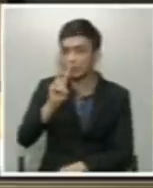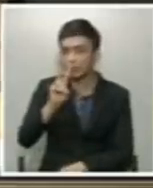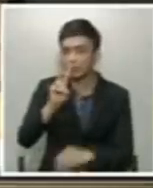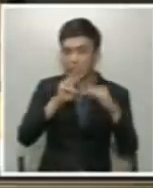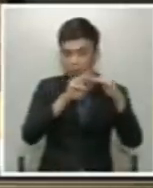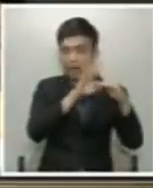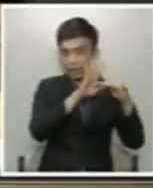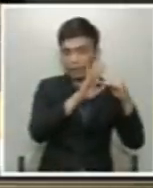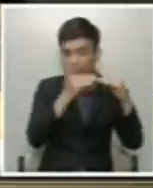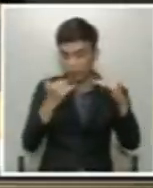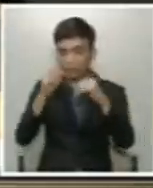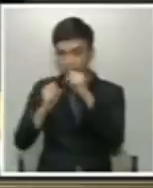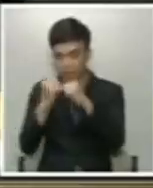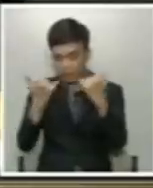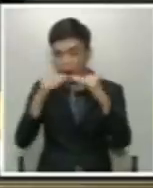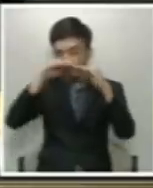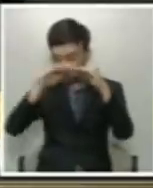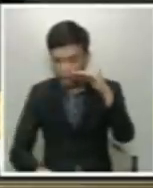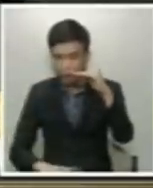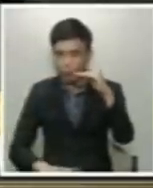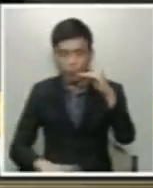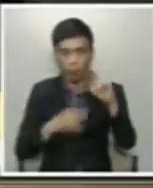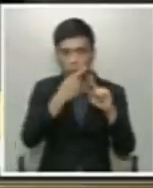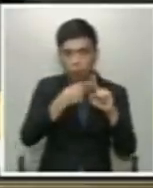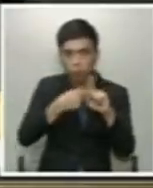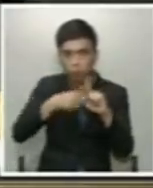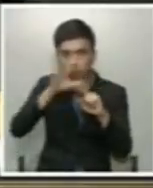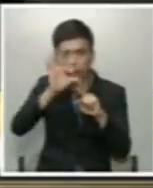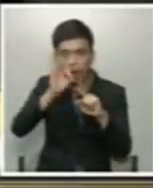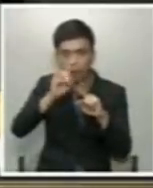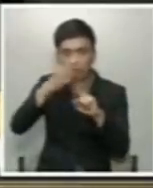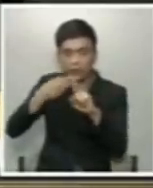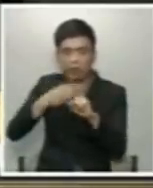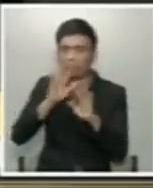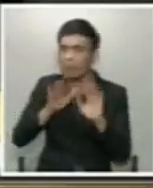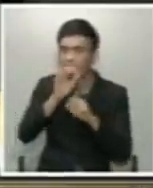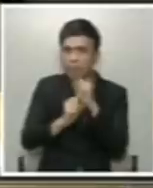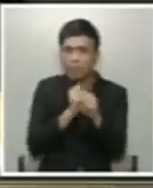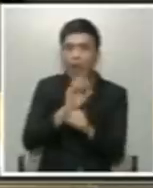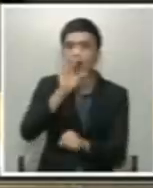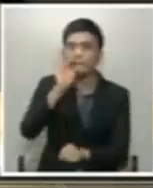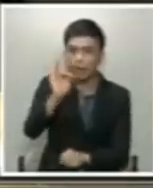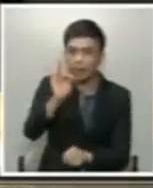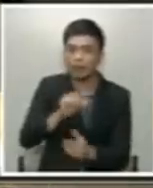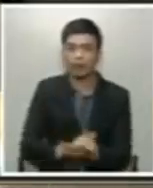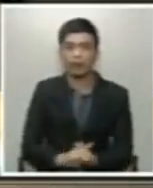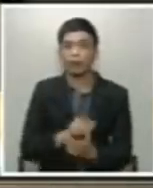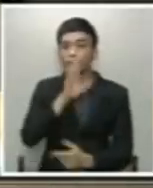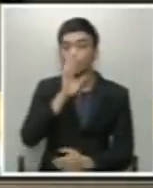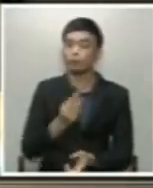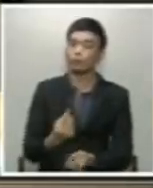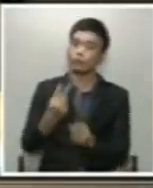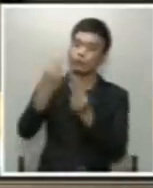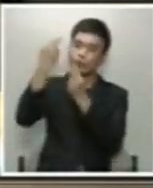2554และเป็นการต่ำที่สุดในรอบ94เดือนหรือเกือบ8ปีเลยทีเดียวถ้าย้อนกลับไปเมื่อเดือนธันวา